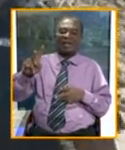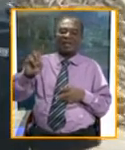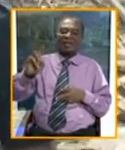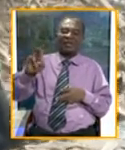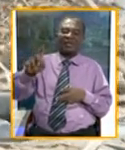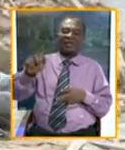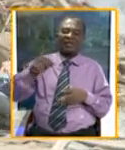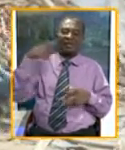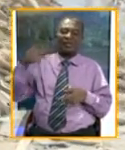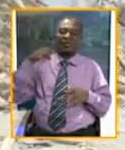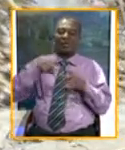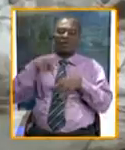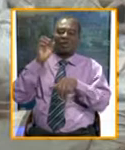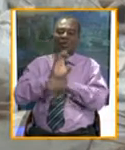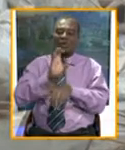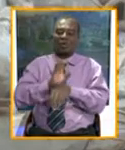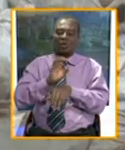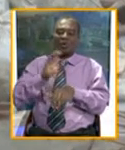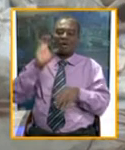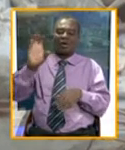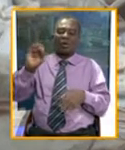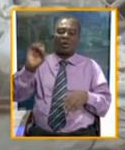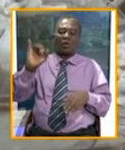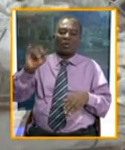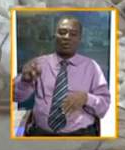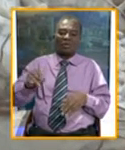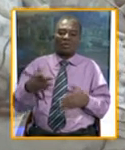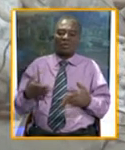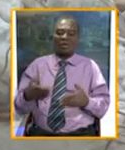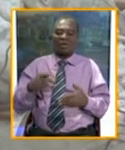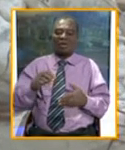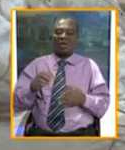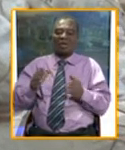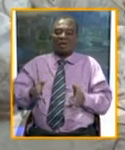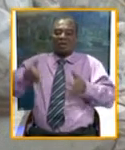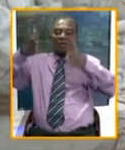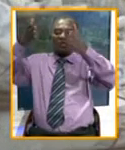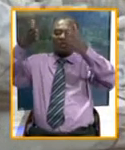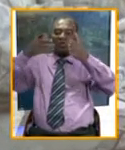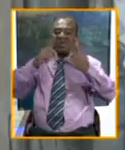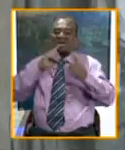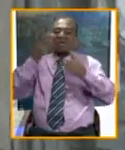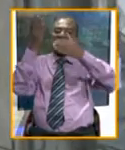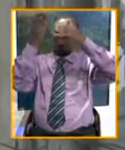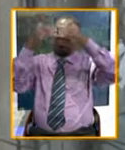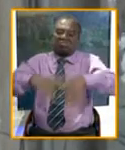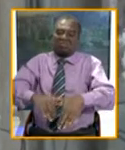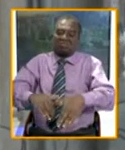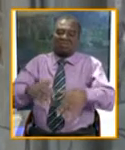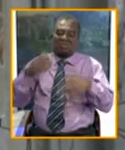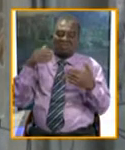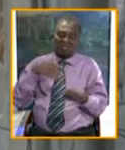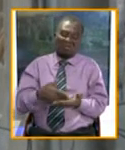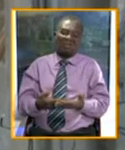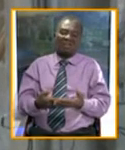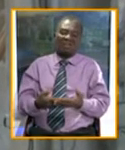dans la même commune de Cocody. Un immeuble de type R+5 en construction s'est totalement effondré le 12 mars dernier.